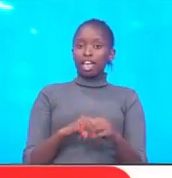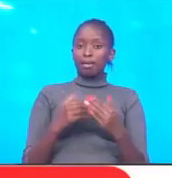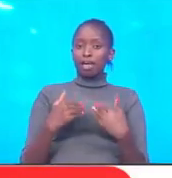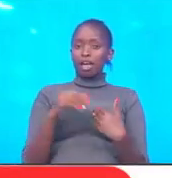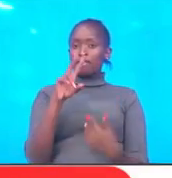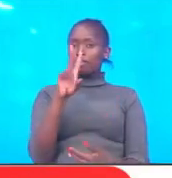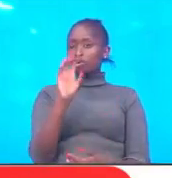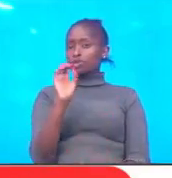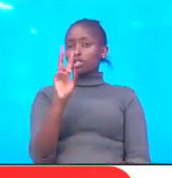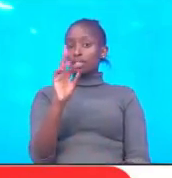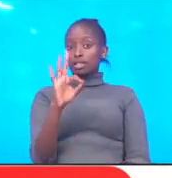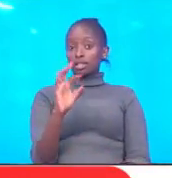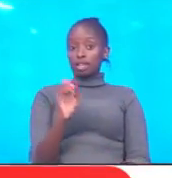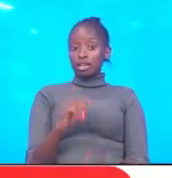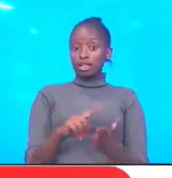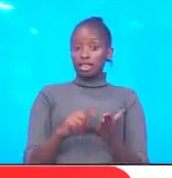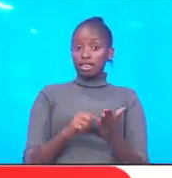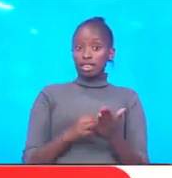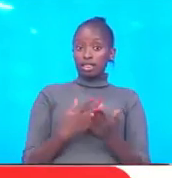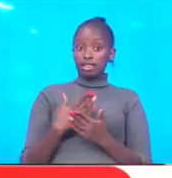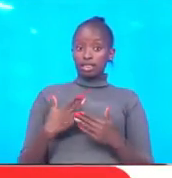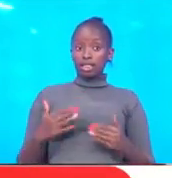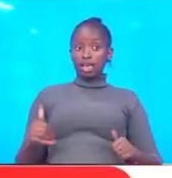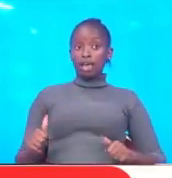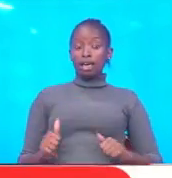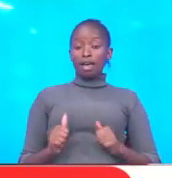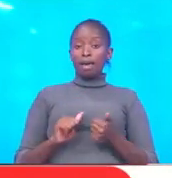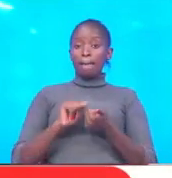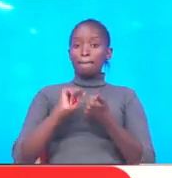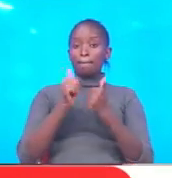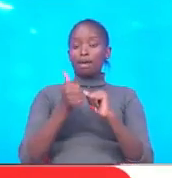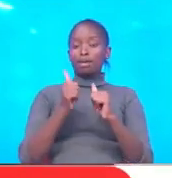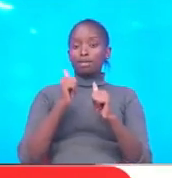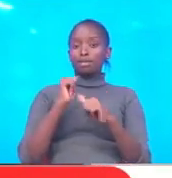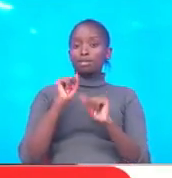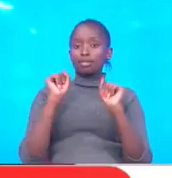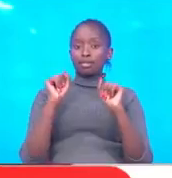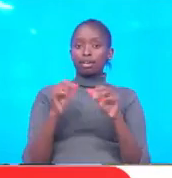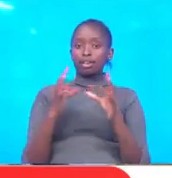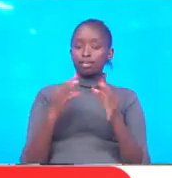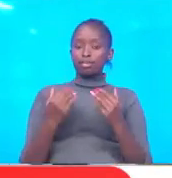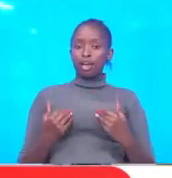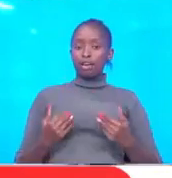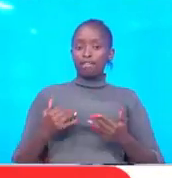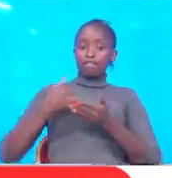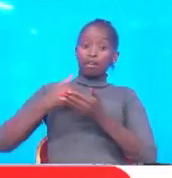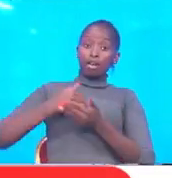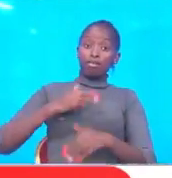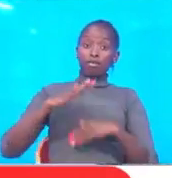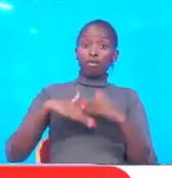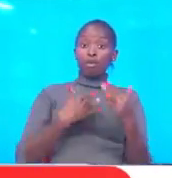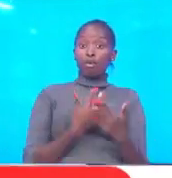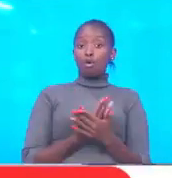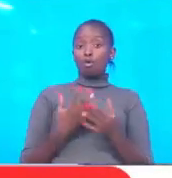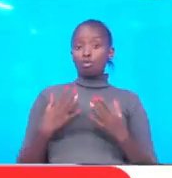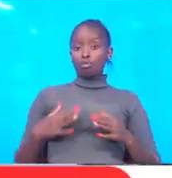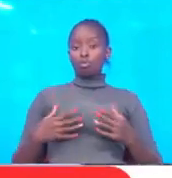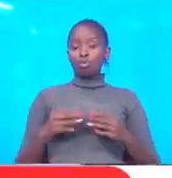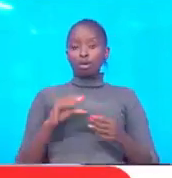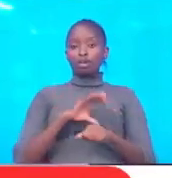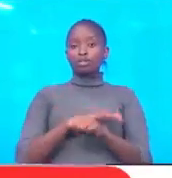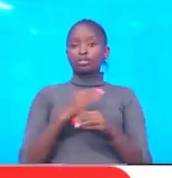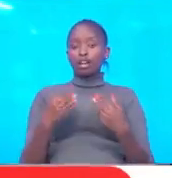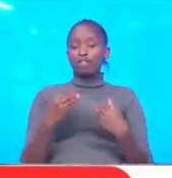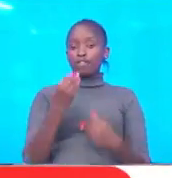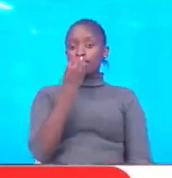Azma hii kulingana na wadau itatimia tu iwapo kila mmoja atahusishwa katika mchakato mzima wa kupata chakula cha